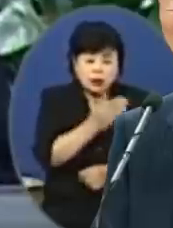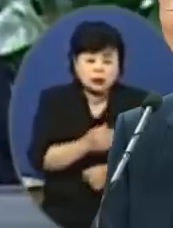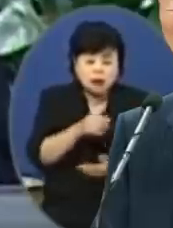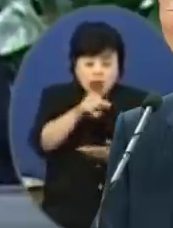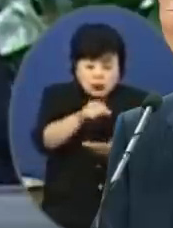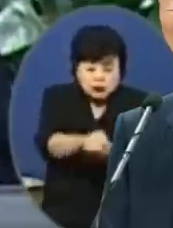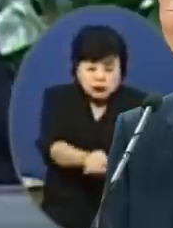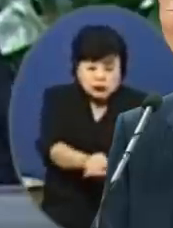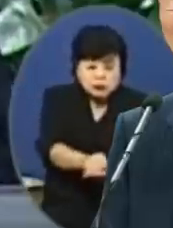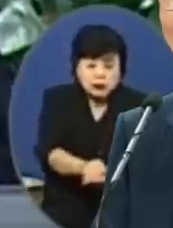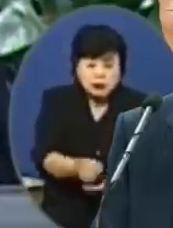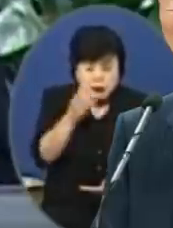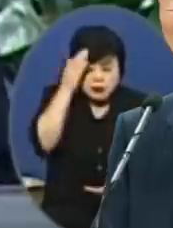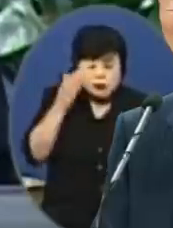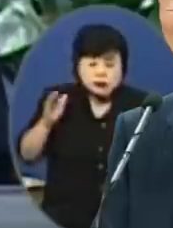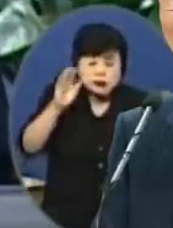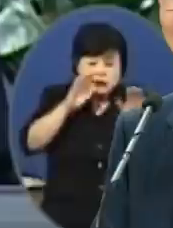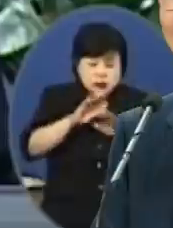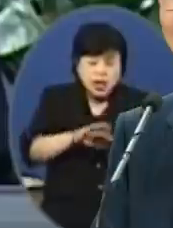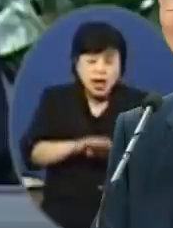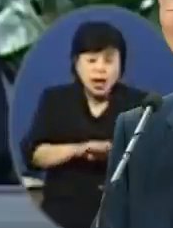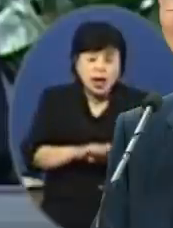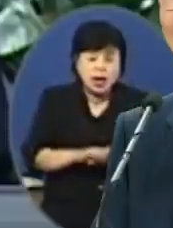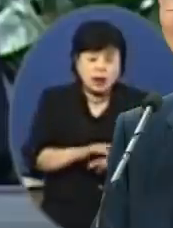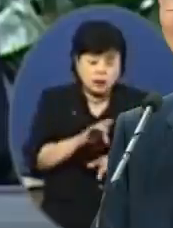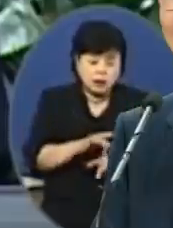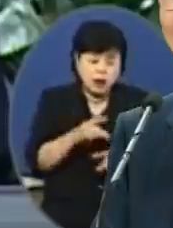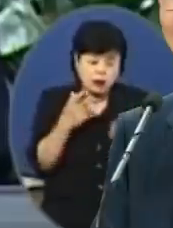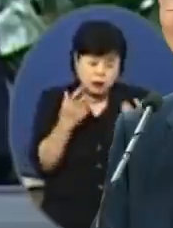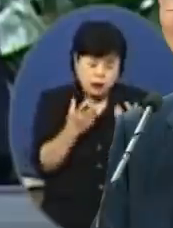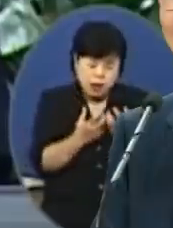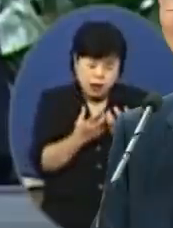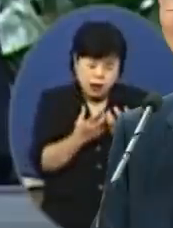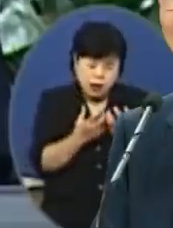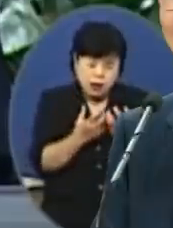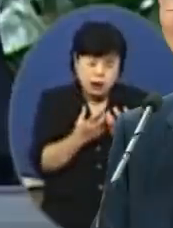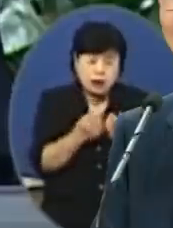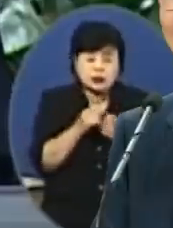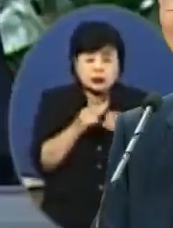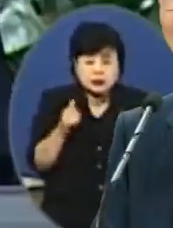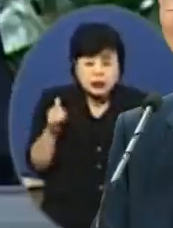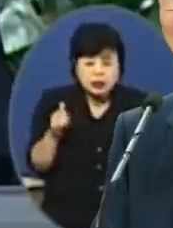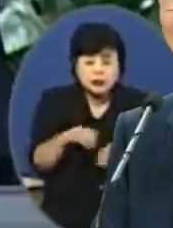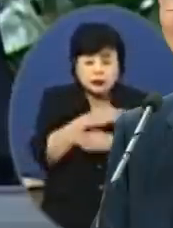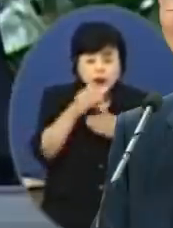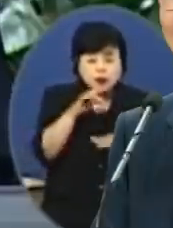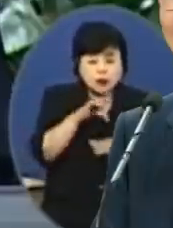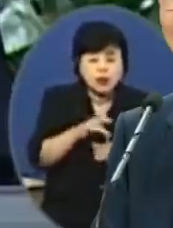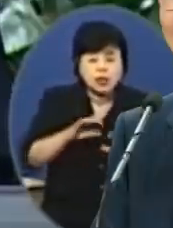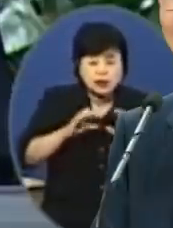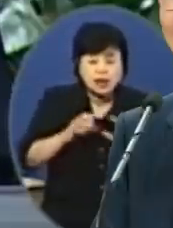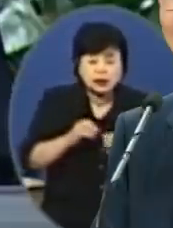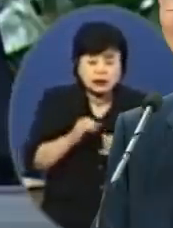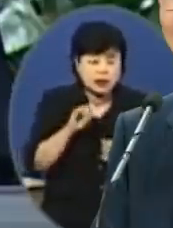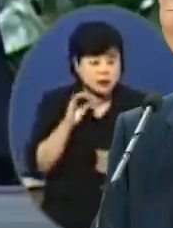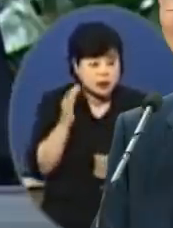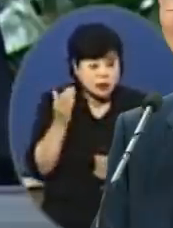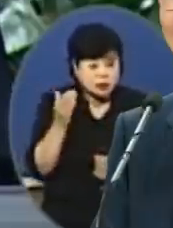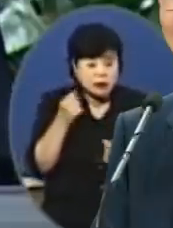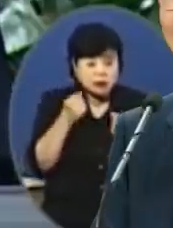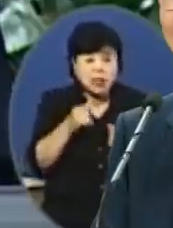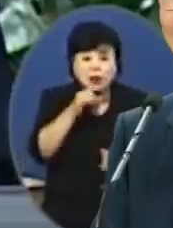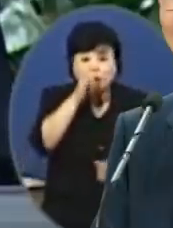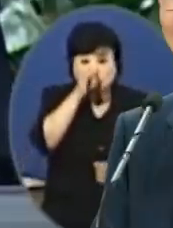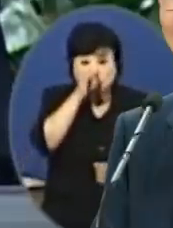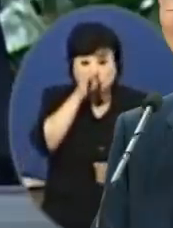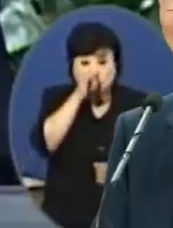지배하고 흑암의 나라가 꽉 차지하고 있는 것입니다. 우리 사람들은 모두 다 마귀 나라의 백성이 되어서 살고 있는